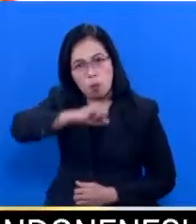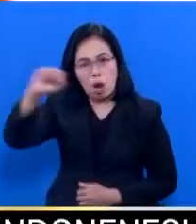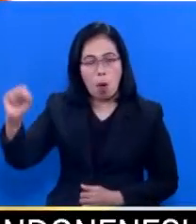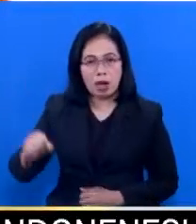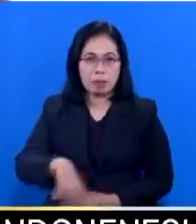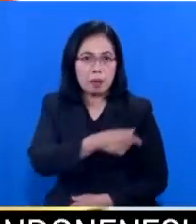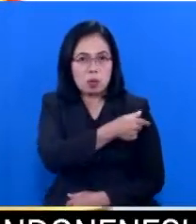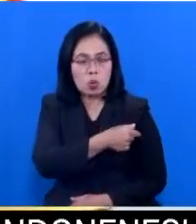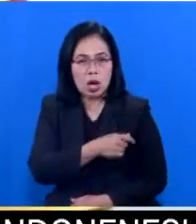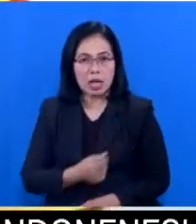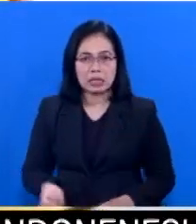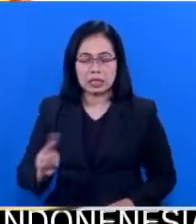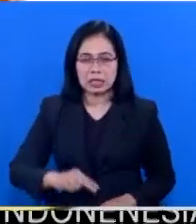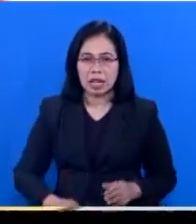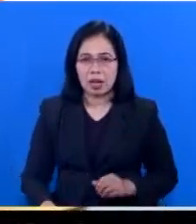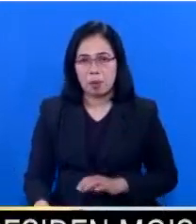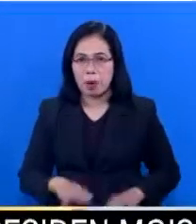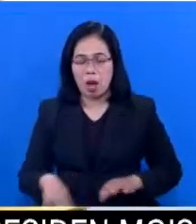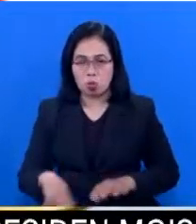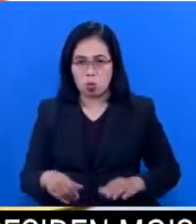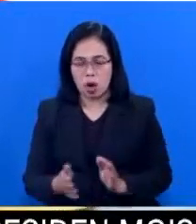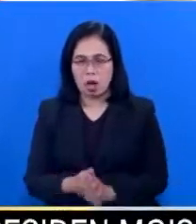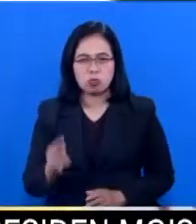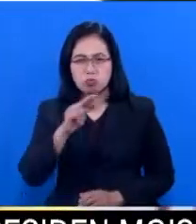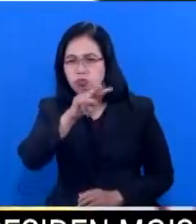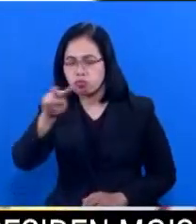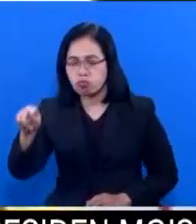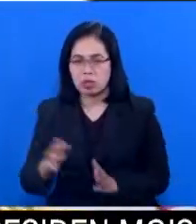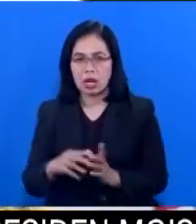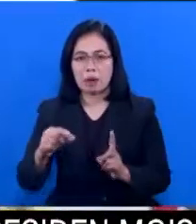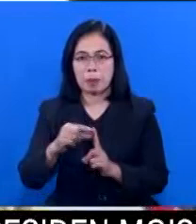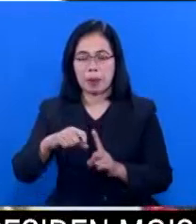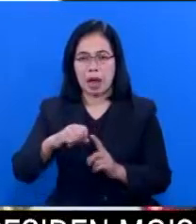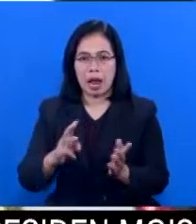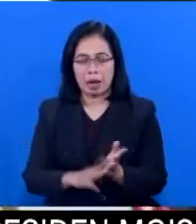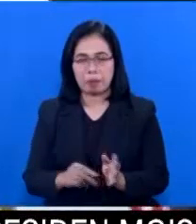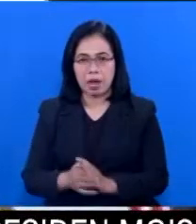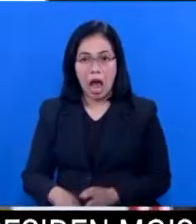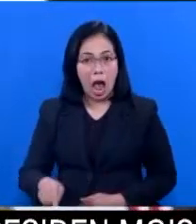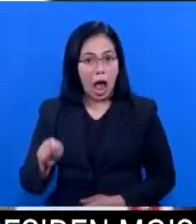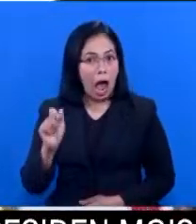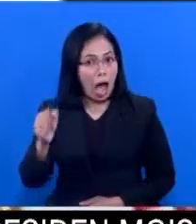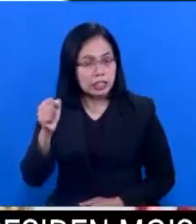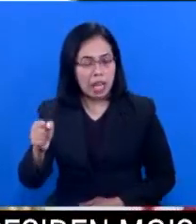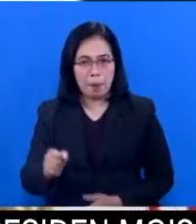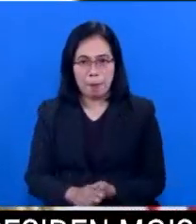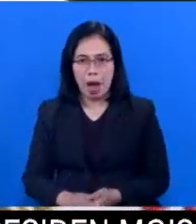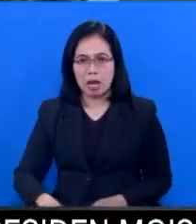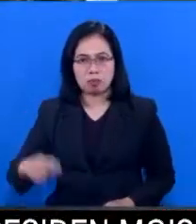petugas yang sedang melakukan kegiatan operasi justisi, dan untuk ancaman hukumannya adalah 4